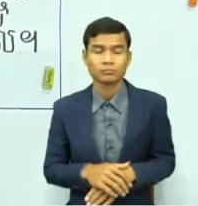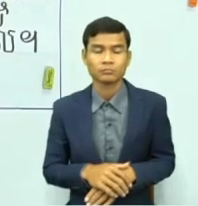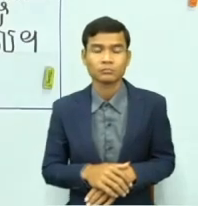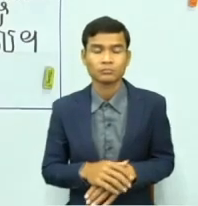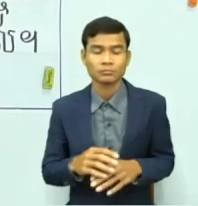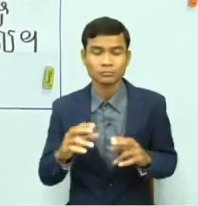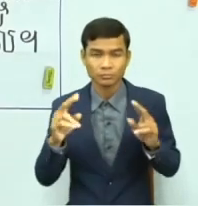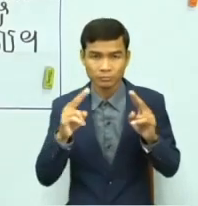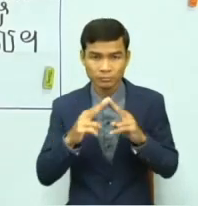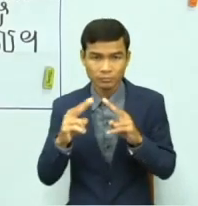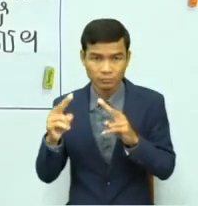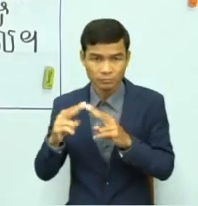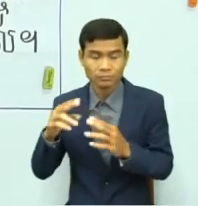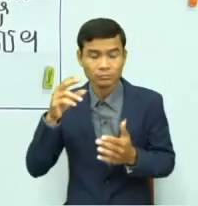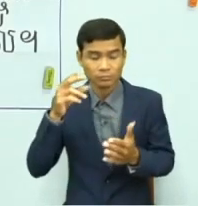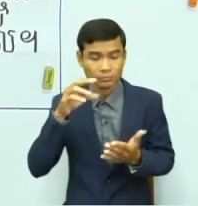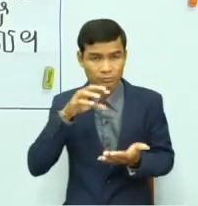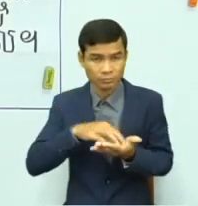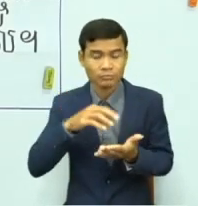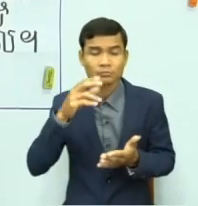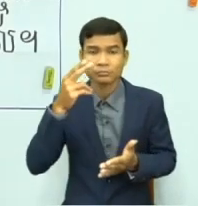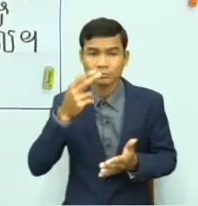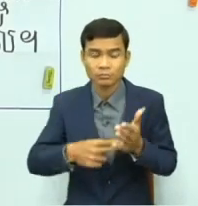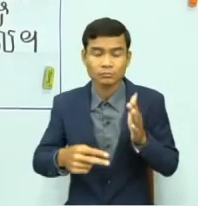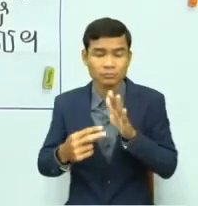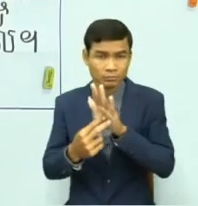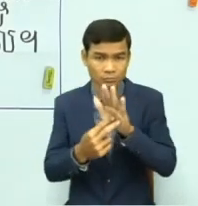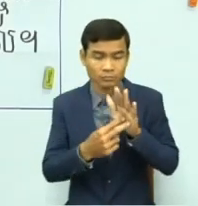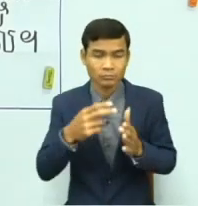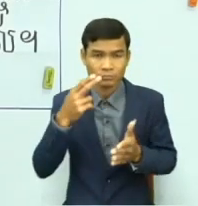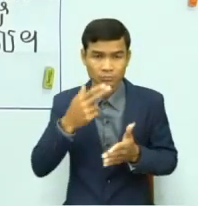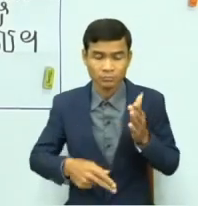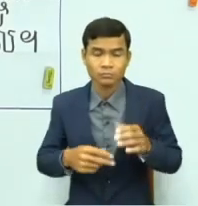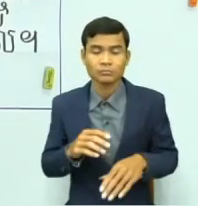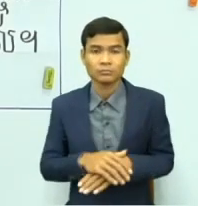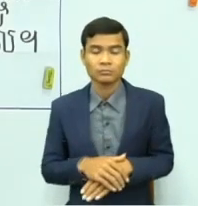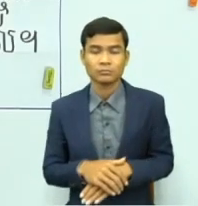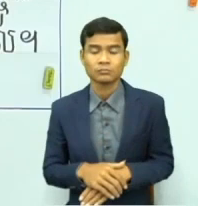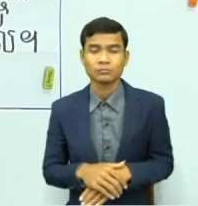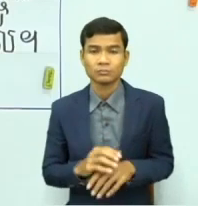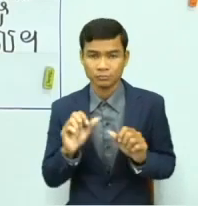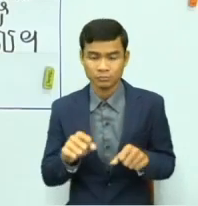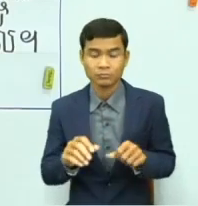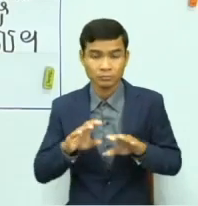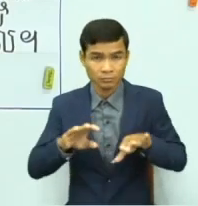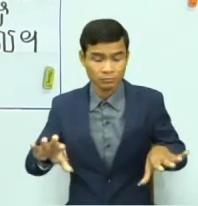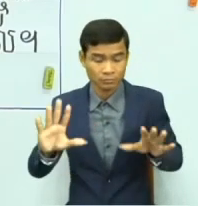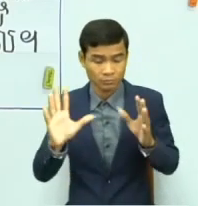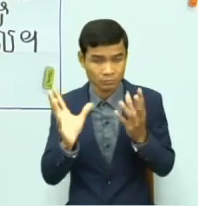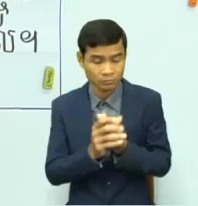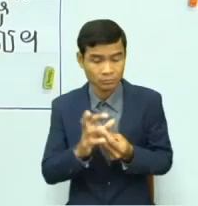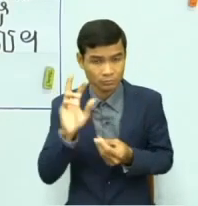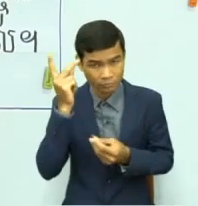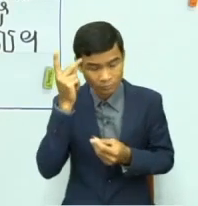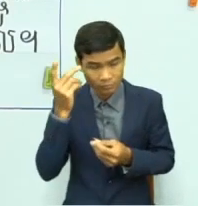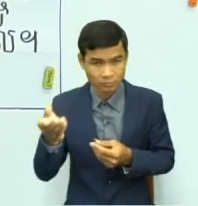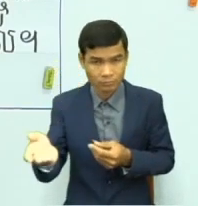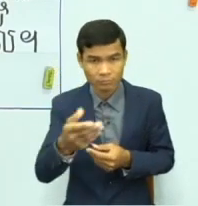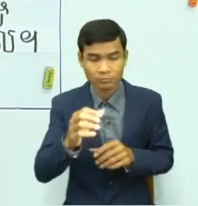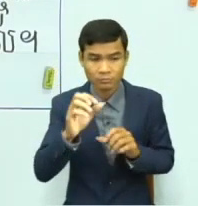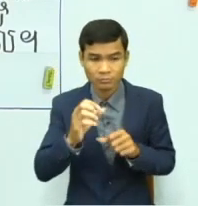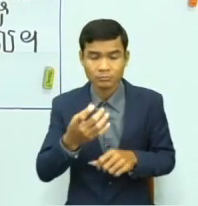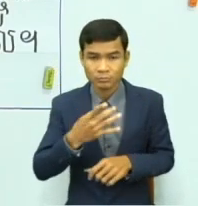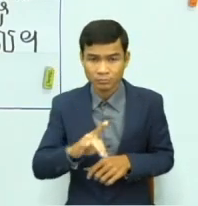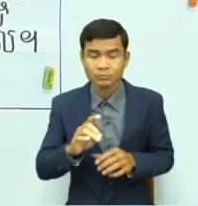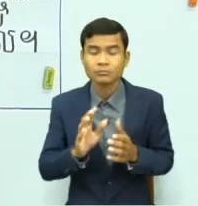Chà riêng thiên ni Phnom Penh là con ban bằng hà nơi với khả con. Chà con kết tăng ạc ní. Chà bố con